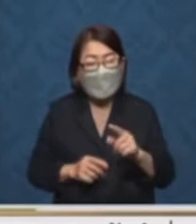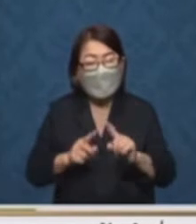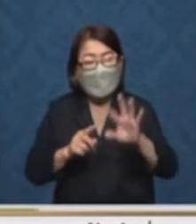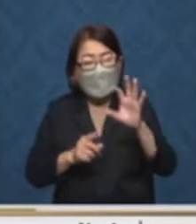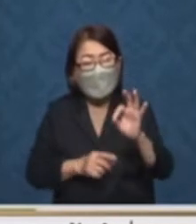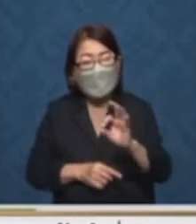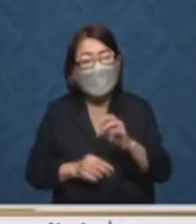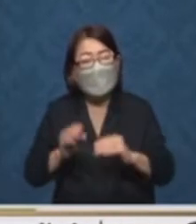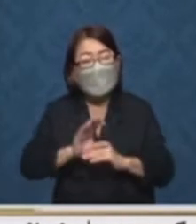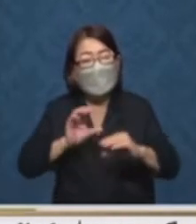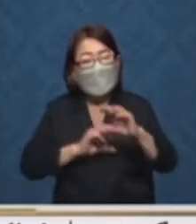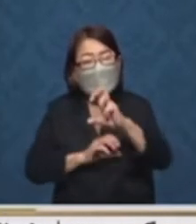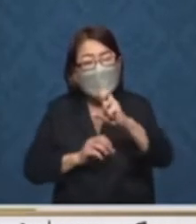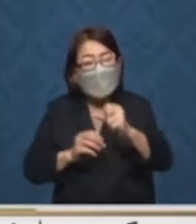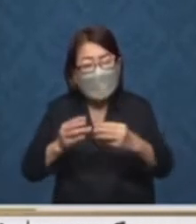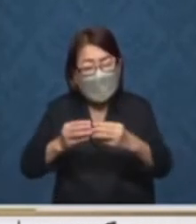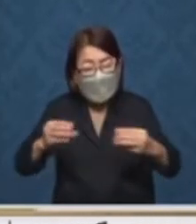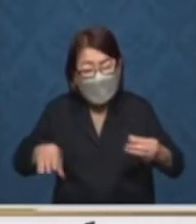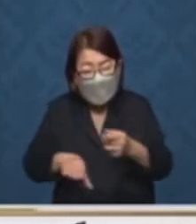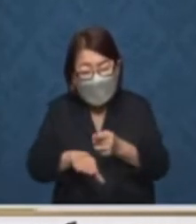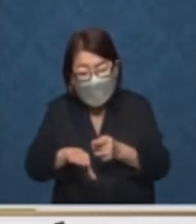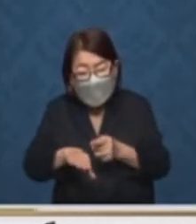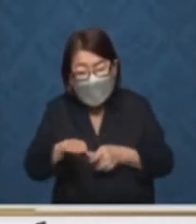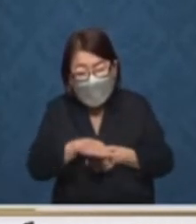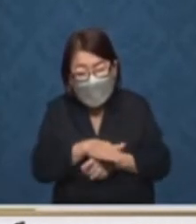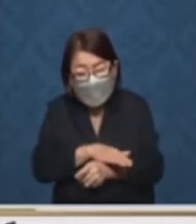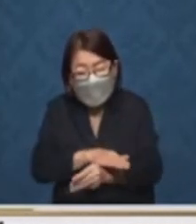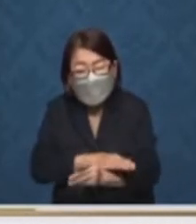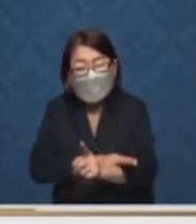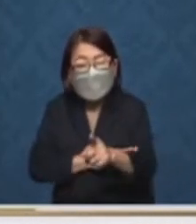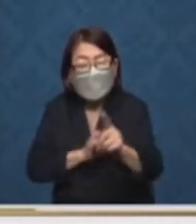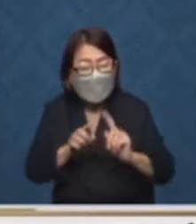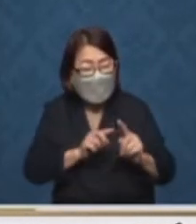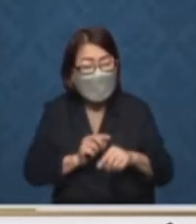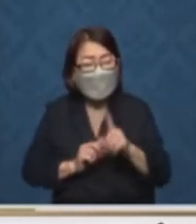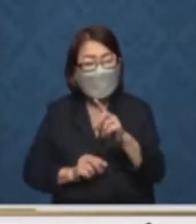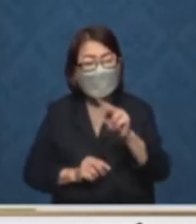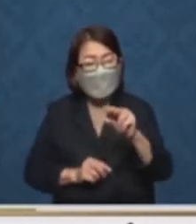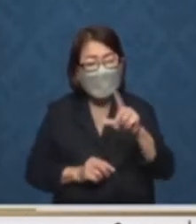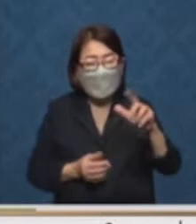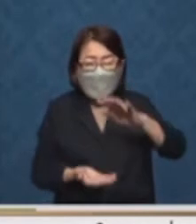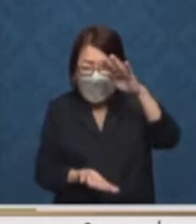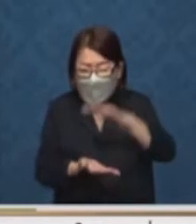อบคลังเก็บตอร์ปิโดอีก130ล้านครับรวมเบ็ดเสร็จ